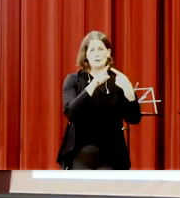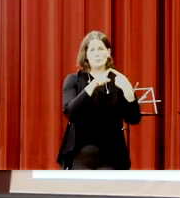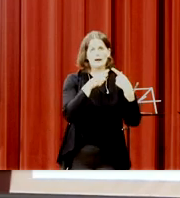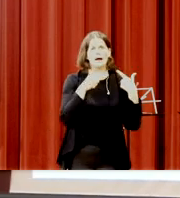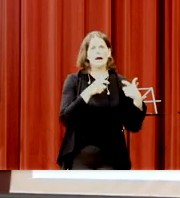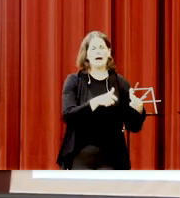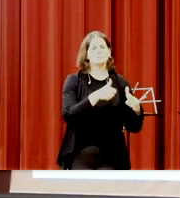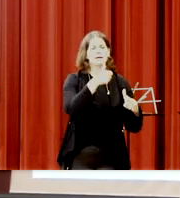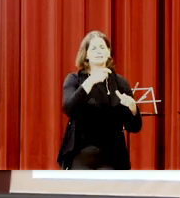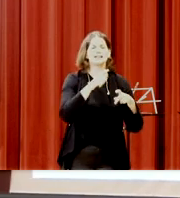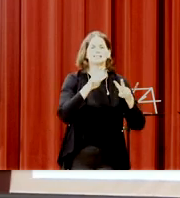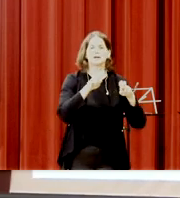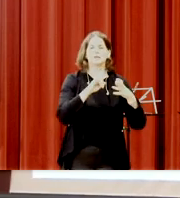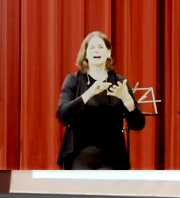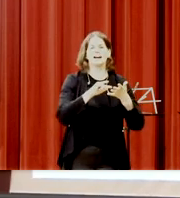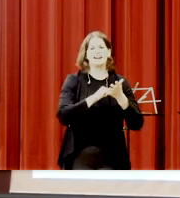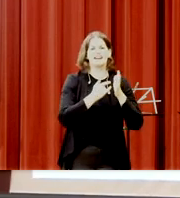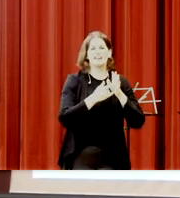persones.